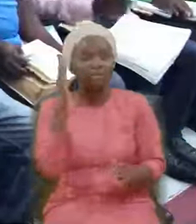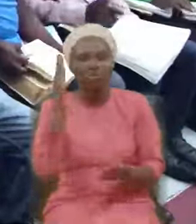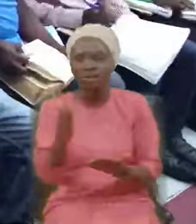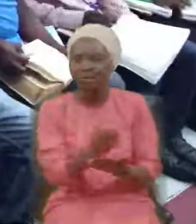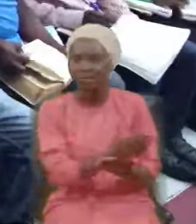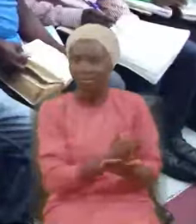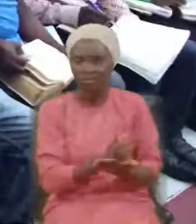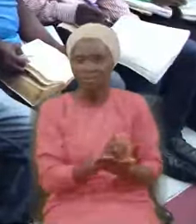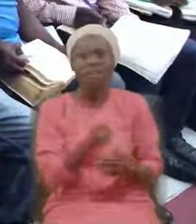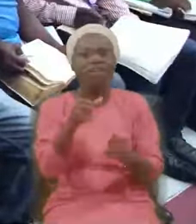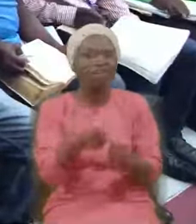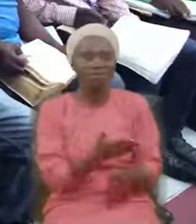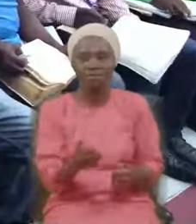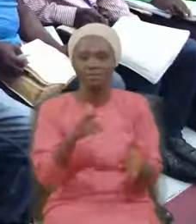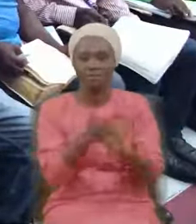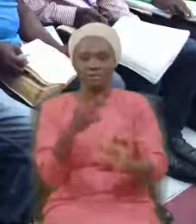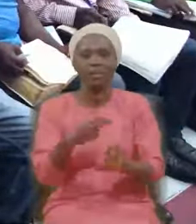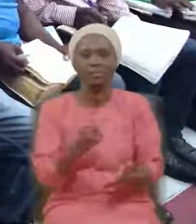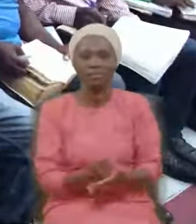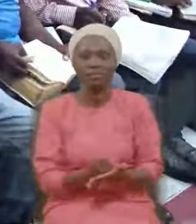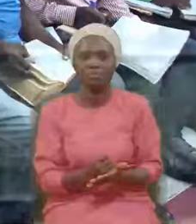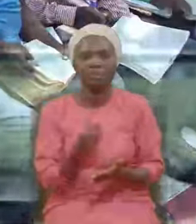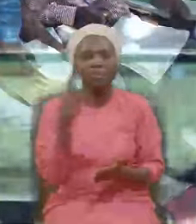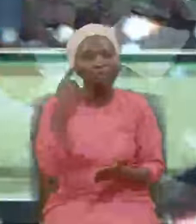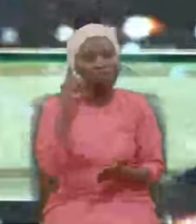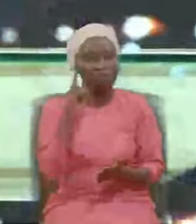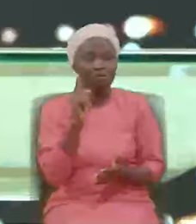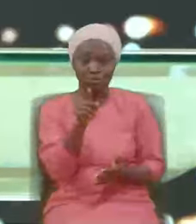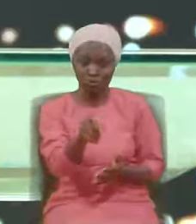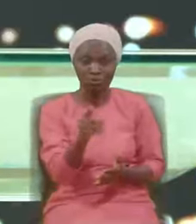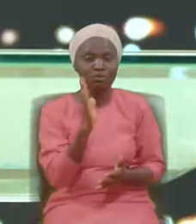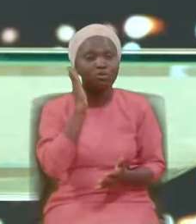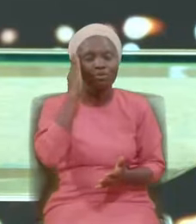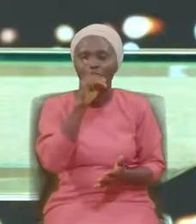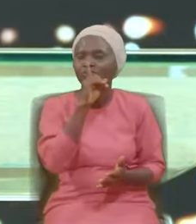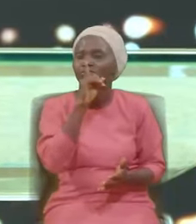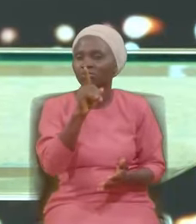Vous allez récupérer tout. Car tu atteindras